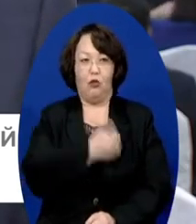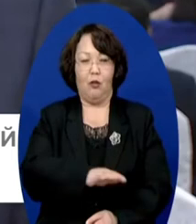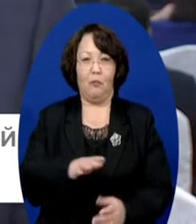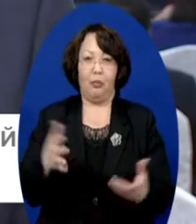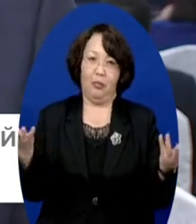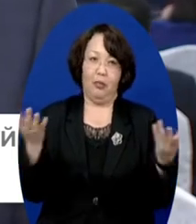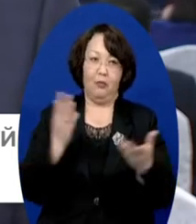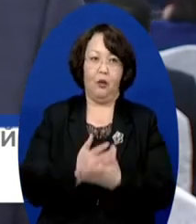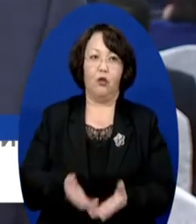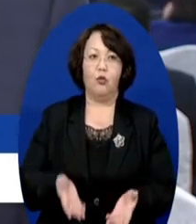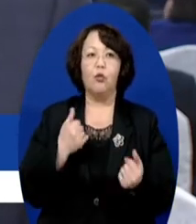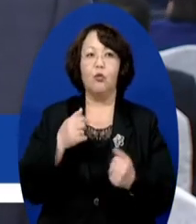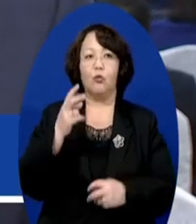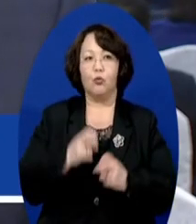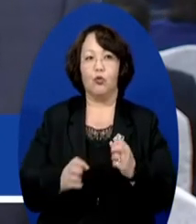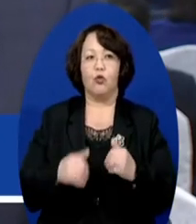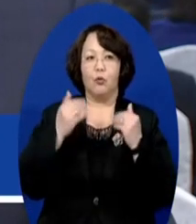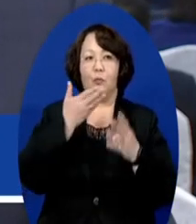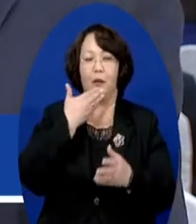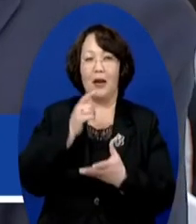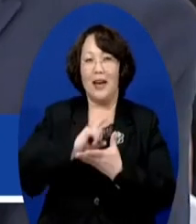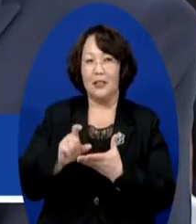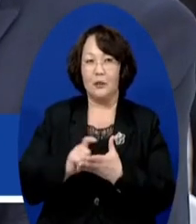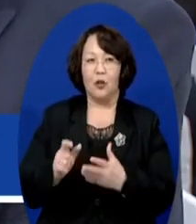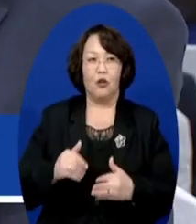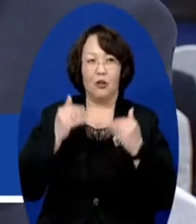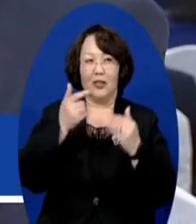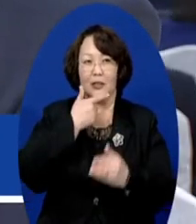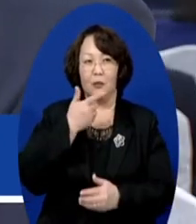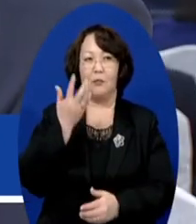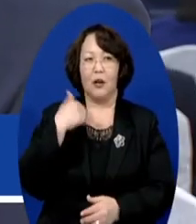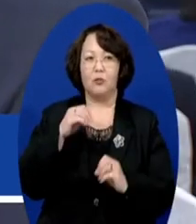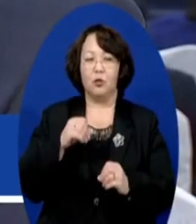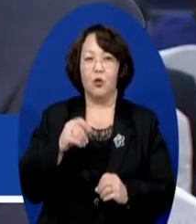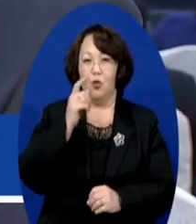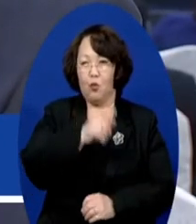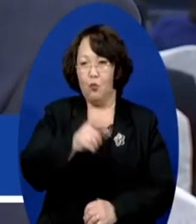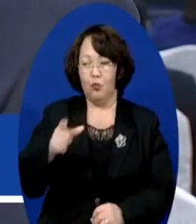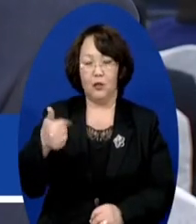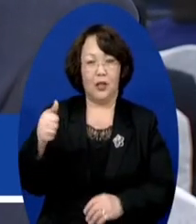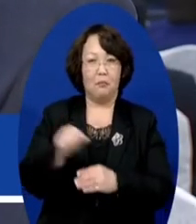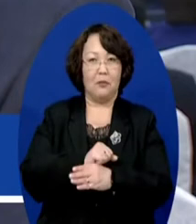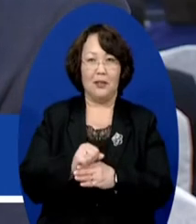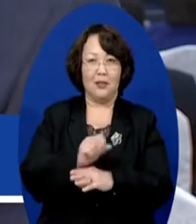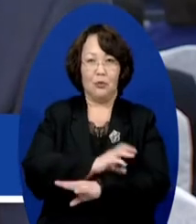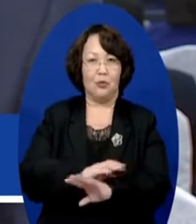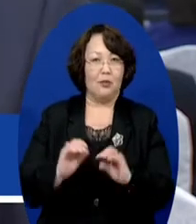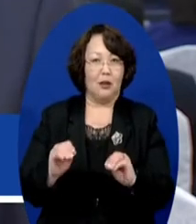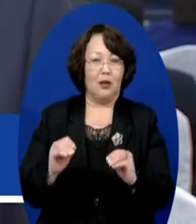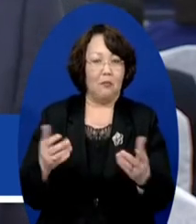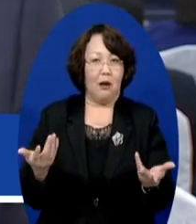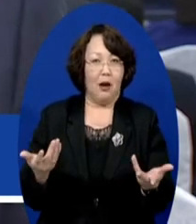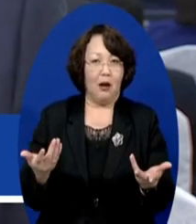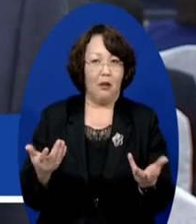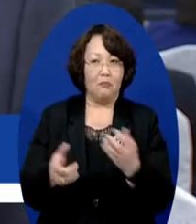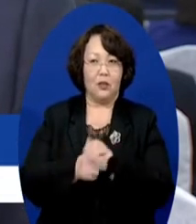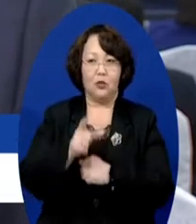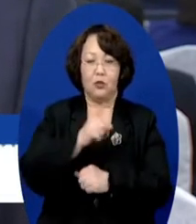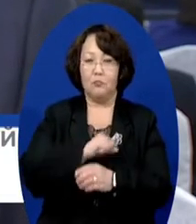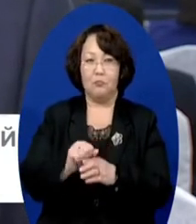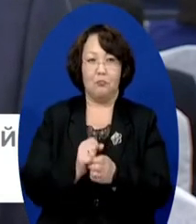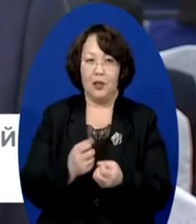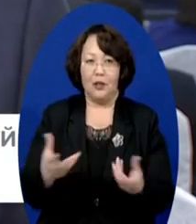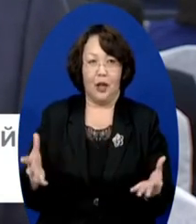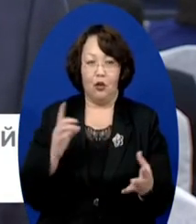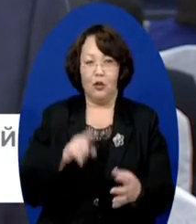хөнгөн дунд үйлдвэрлэл хөгжихгүй байна, экспорт хөгжихгүй байна гэдэг яг чадвартай мэрэгжлийн боловсон хүчин байхгүй гэдэг. Энэ уялдаа холбоог өнөөдөр